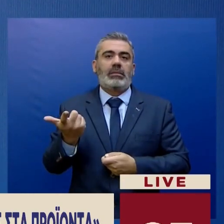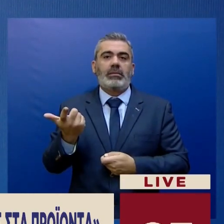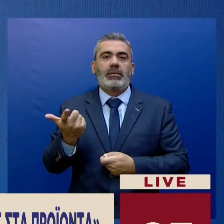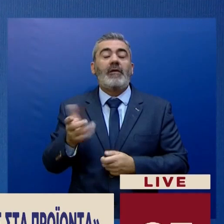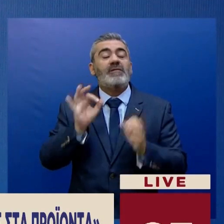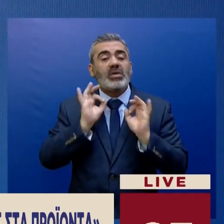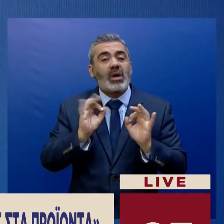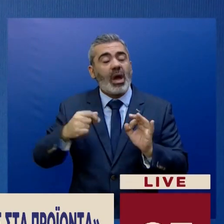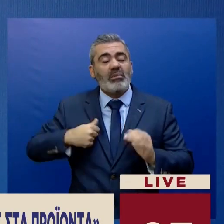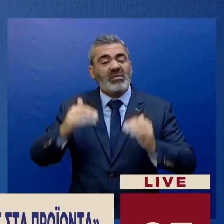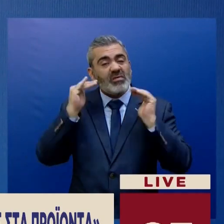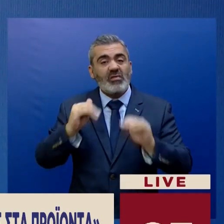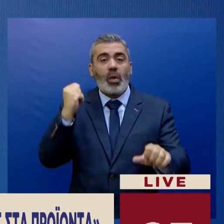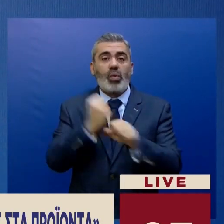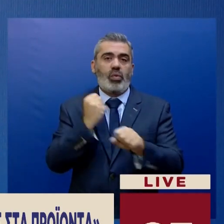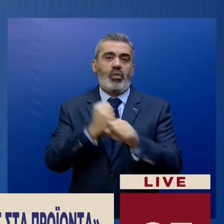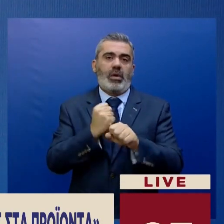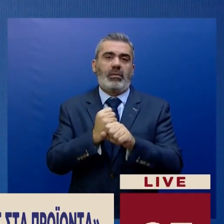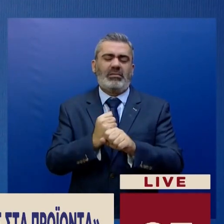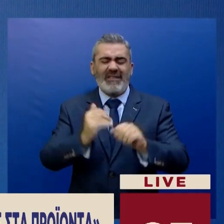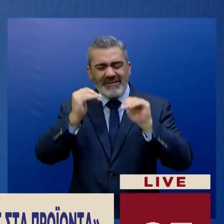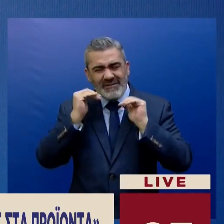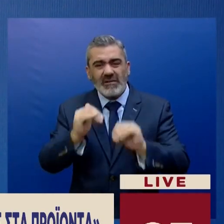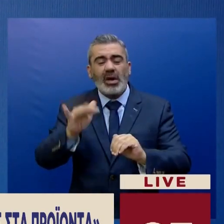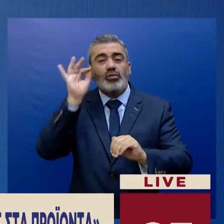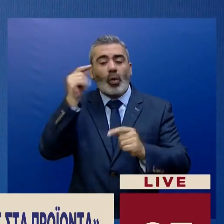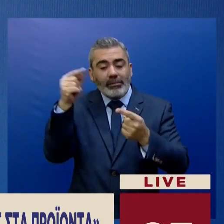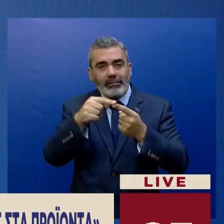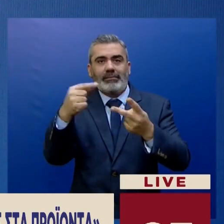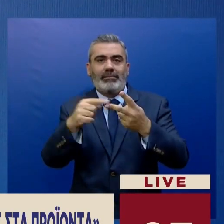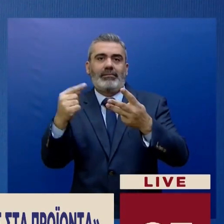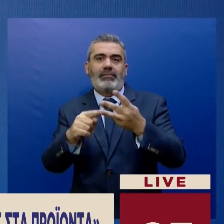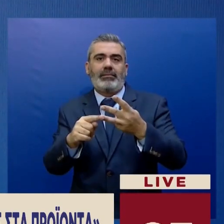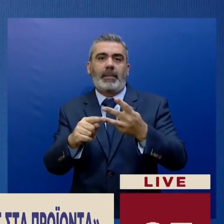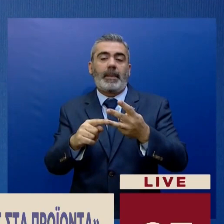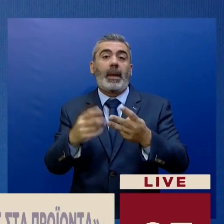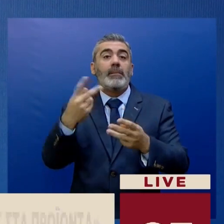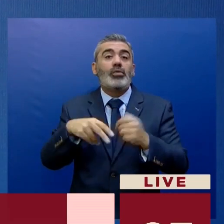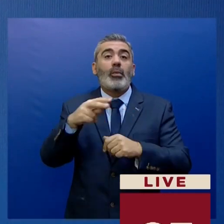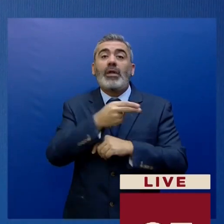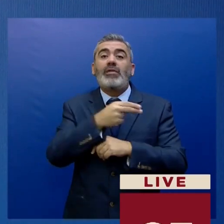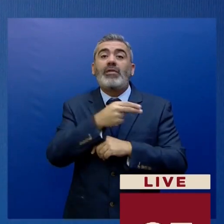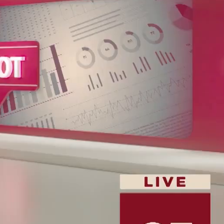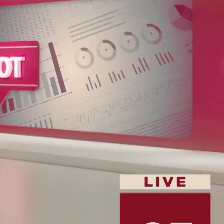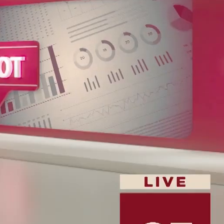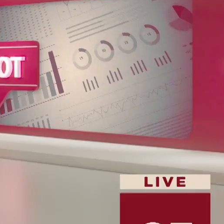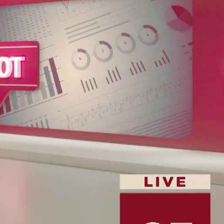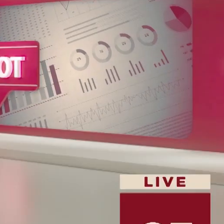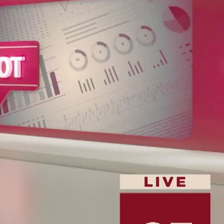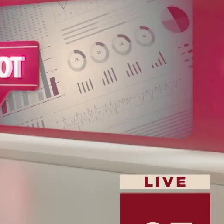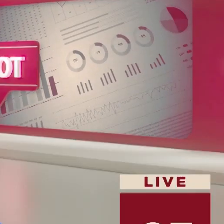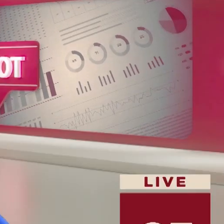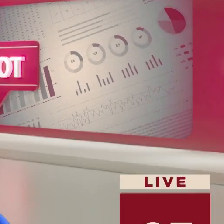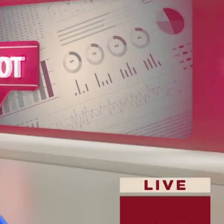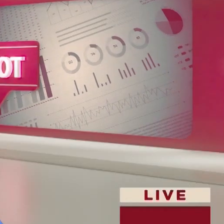Θα συνεχίσουμε λοιπόν βήμα-βήμα σε αυτές τις τρεις κατευθύνσεις και κυρίως στις μόνιμες αυξήσεις των εισοδημάτων.